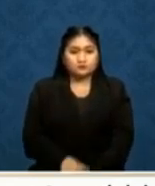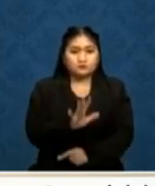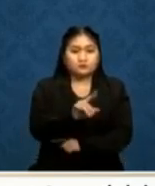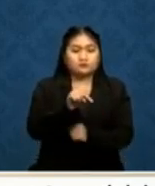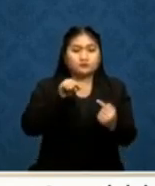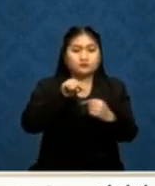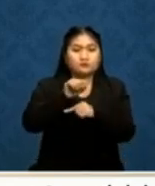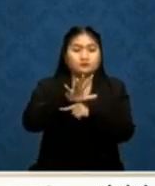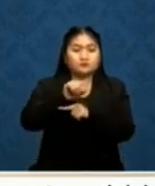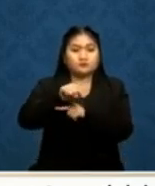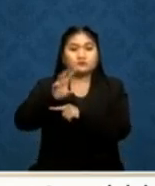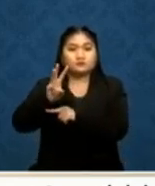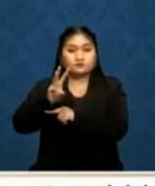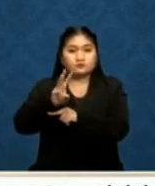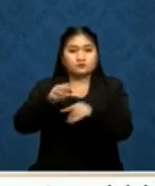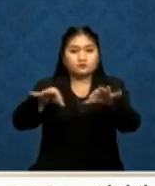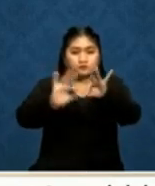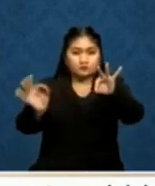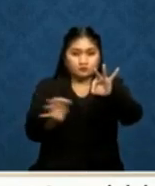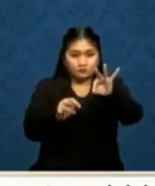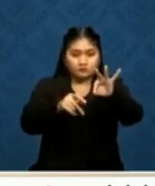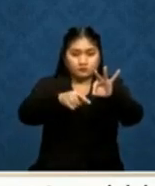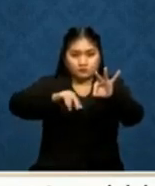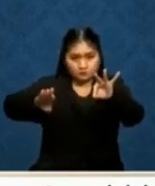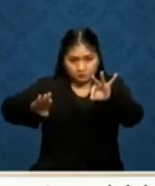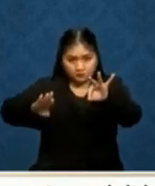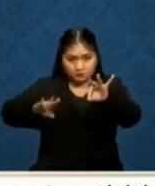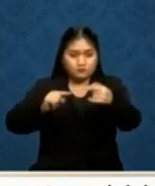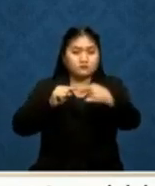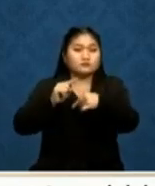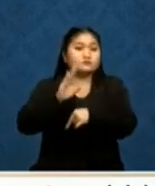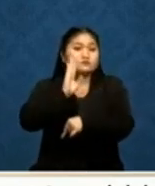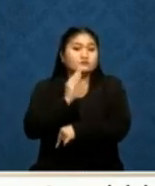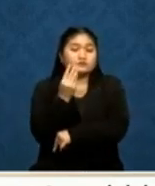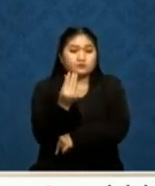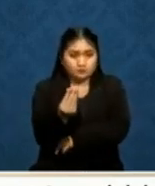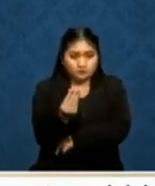5.6 นะครับร่างพระราชบัญญัติยุทธศาสตร์ลำไยพ.ศ.นะครับ